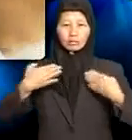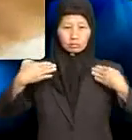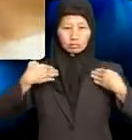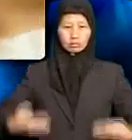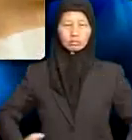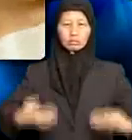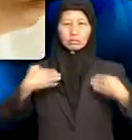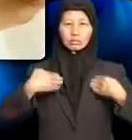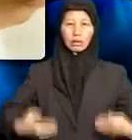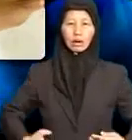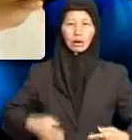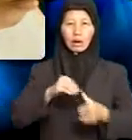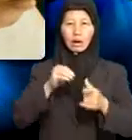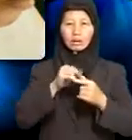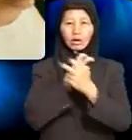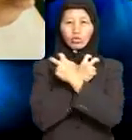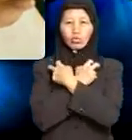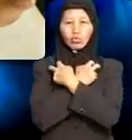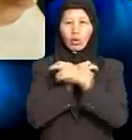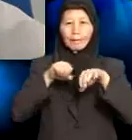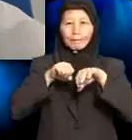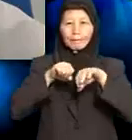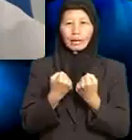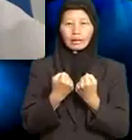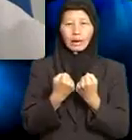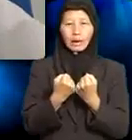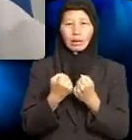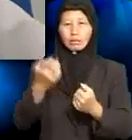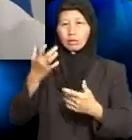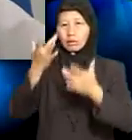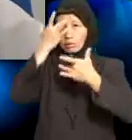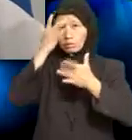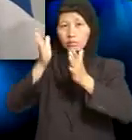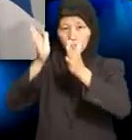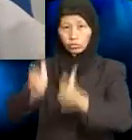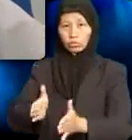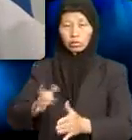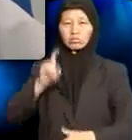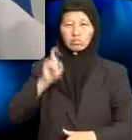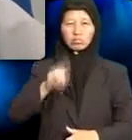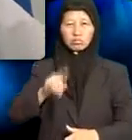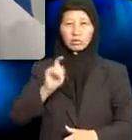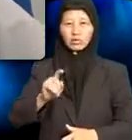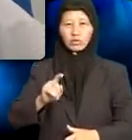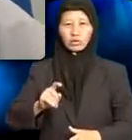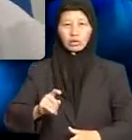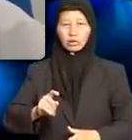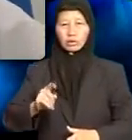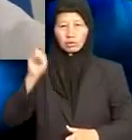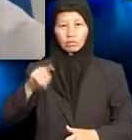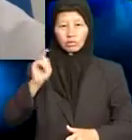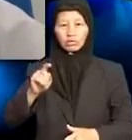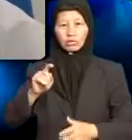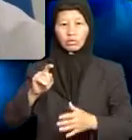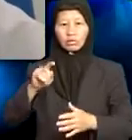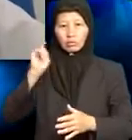anggota-anggota ataupun tulang yang patah, pesakit memerlukan pakai macam kita panggil, kalau dari segi